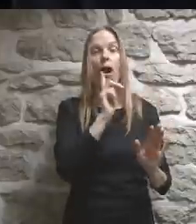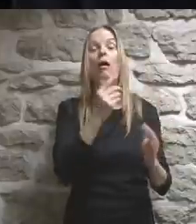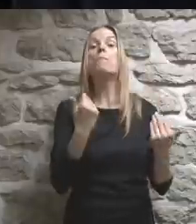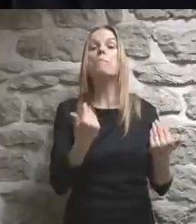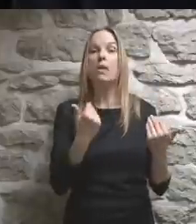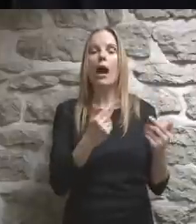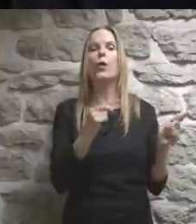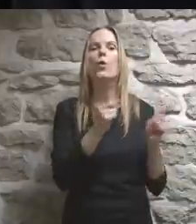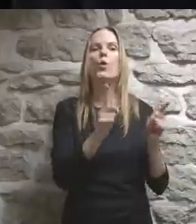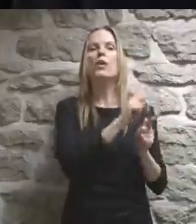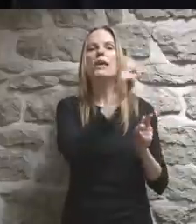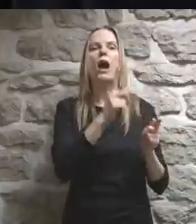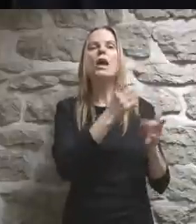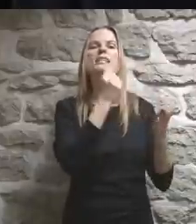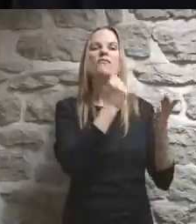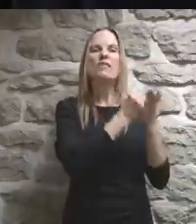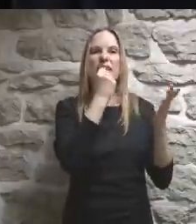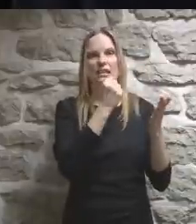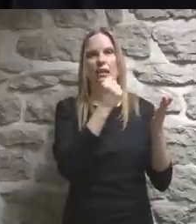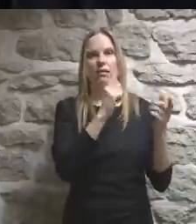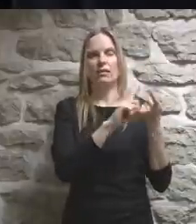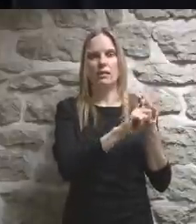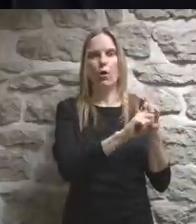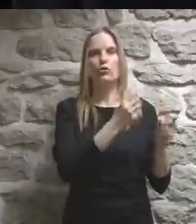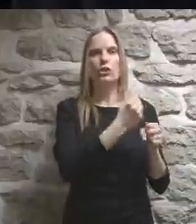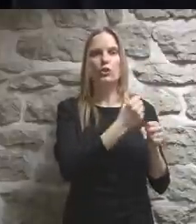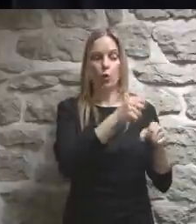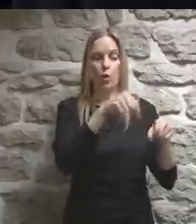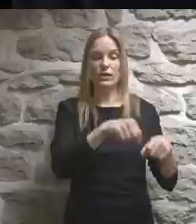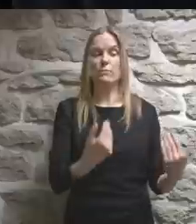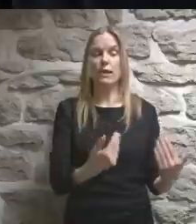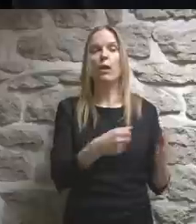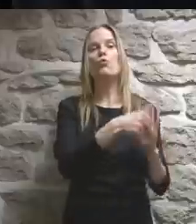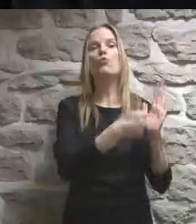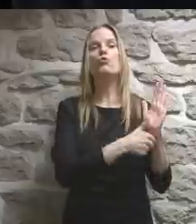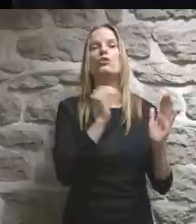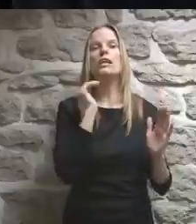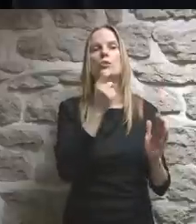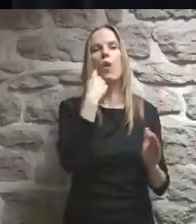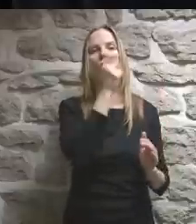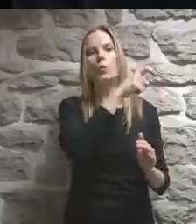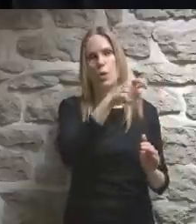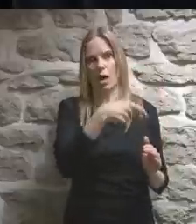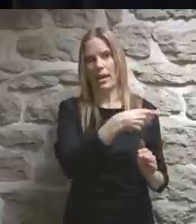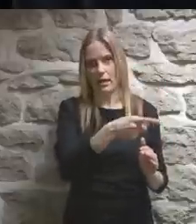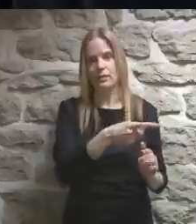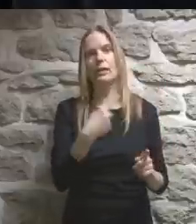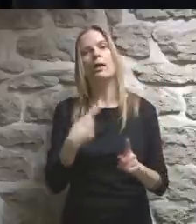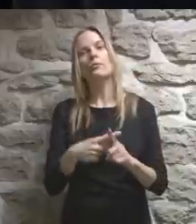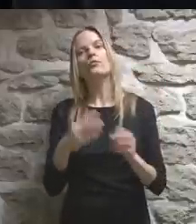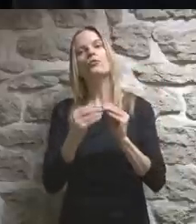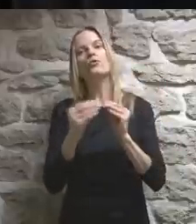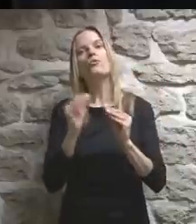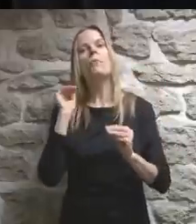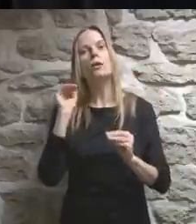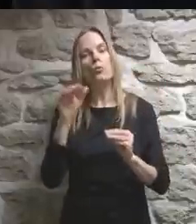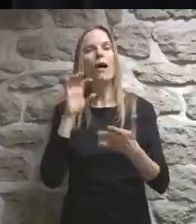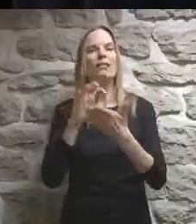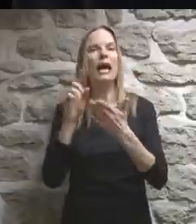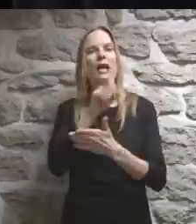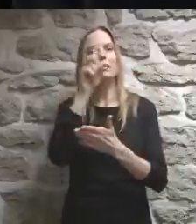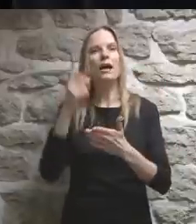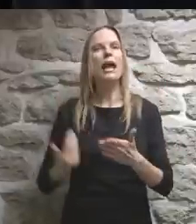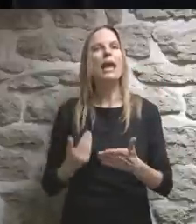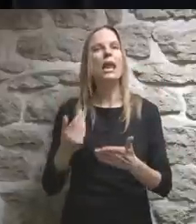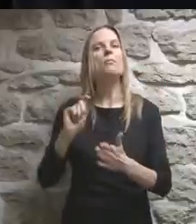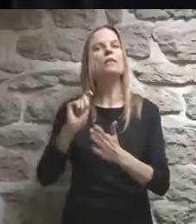näiteks lühiajalise viisaga näiteks töötamas, aga meil on siin ka cirka 10 000 ukrainlast, kes on tähtajalise elamislubaga, üldiselt